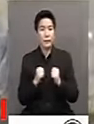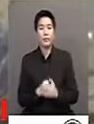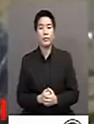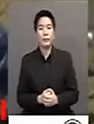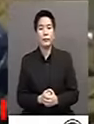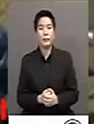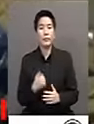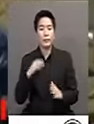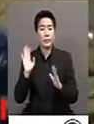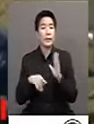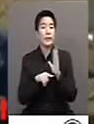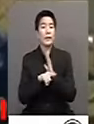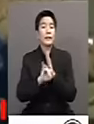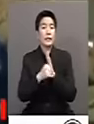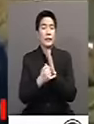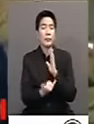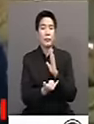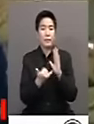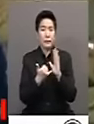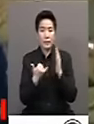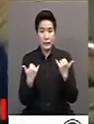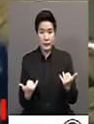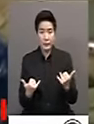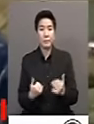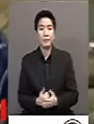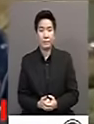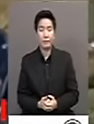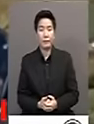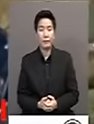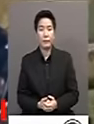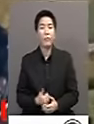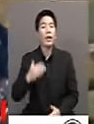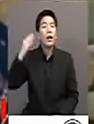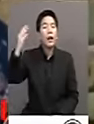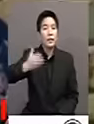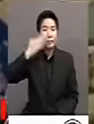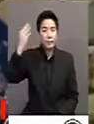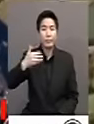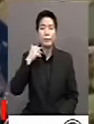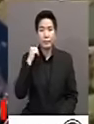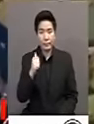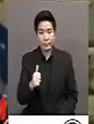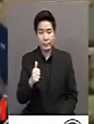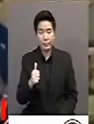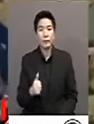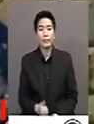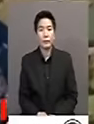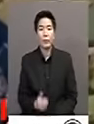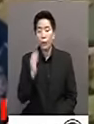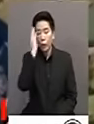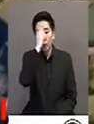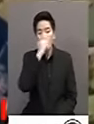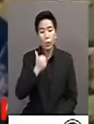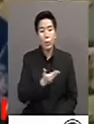จันทบุรีค่ะ ทำไมถึงเลือกมาเที่ยวภูทับเบิก คะก็อากาศดีเห็นว่าวิวสว